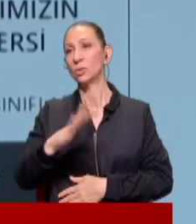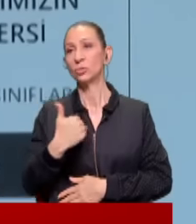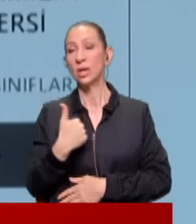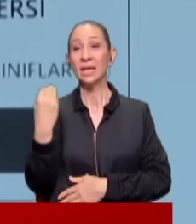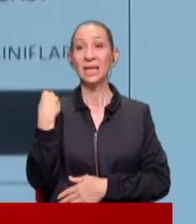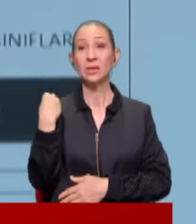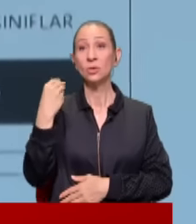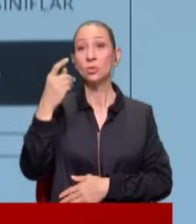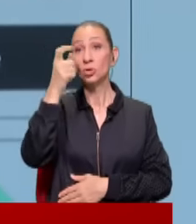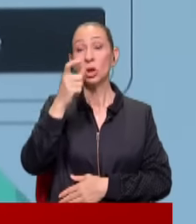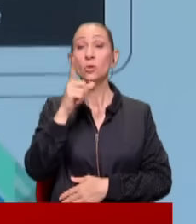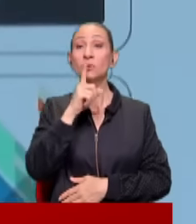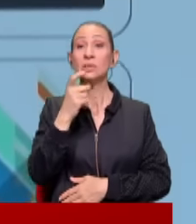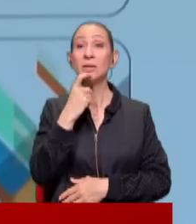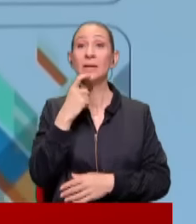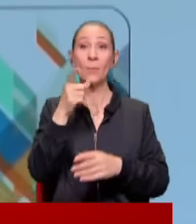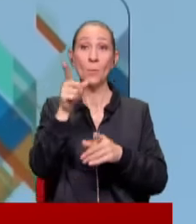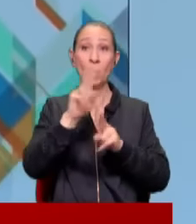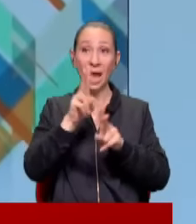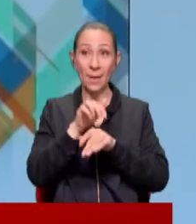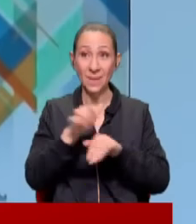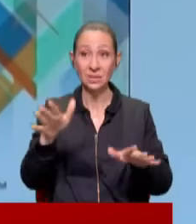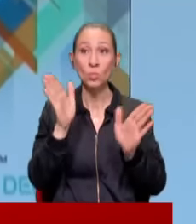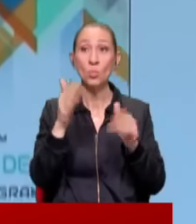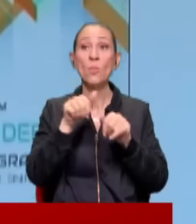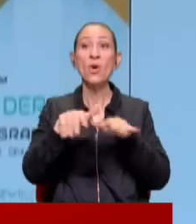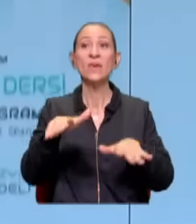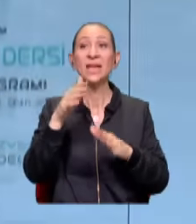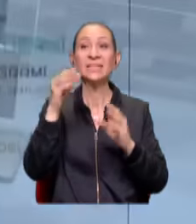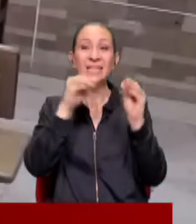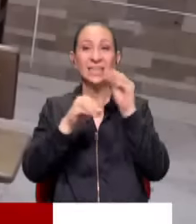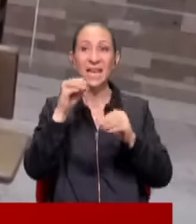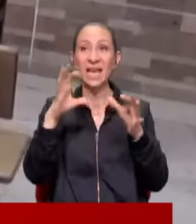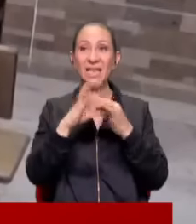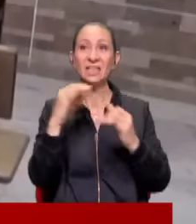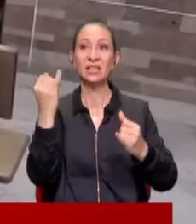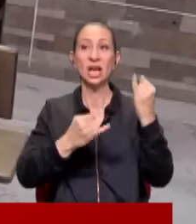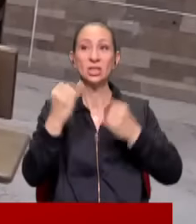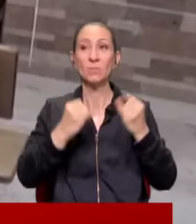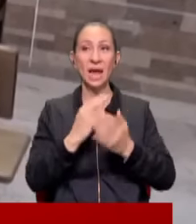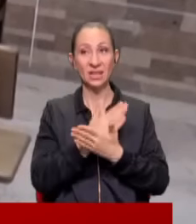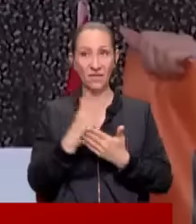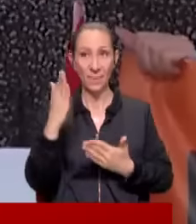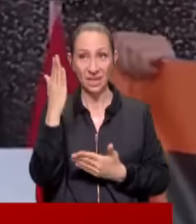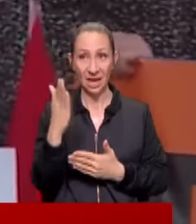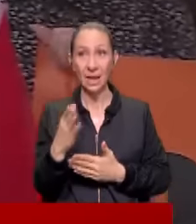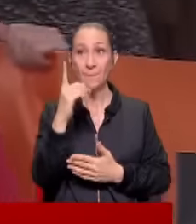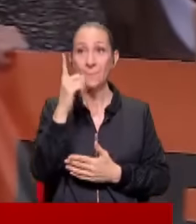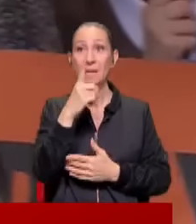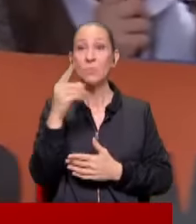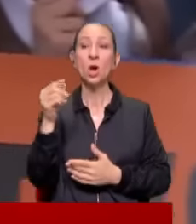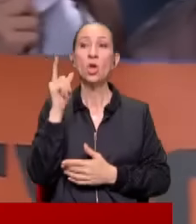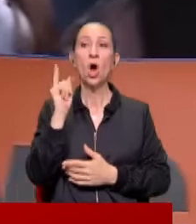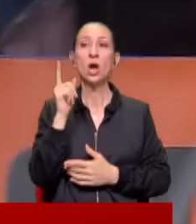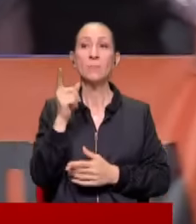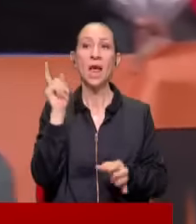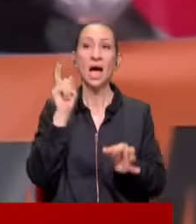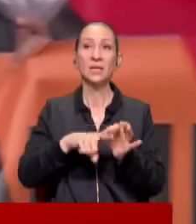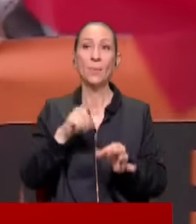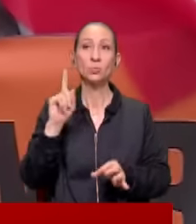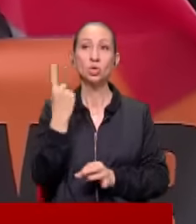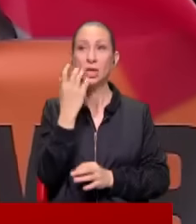Yeni Türkiye 100 yılı marif modeli adıyla paylaşılan müfredat taslağıyla ilgili tartışmalar devam ederken 1 milyon öğretmen de